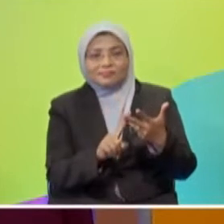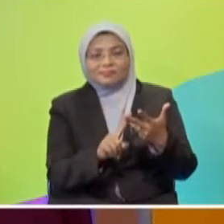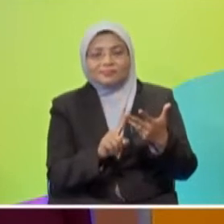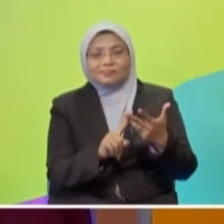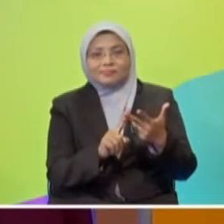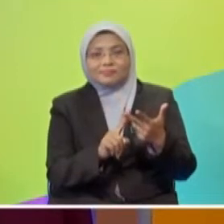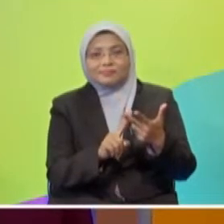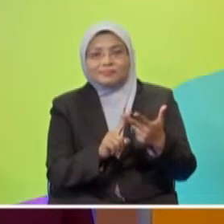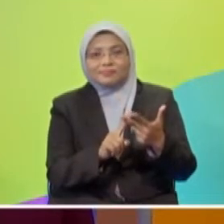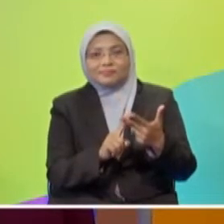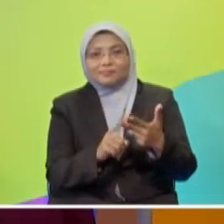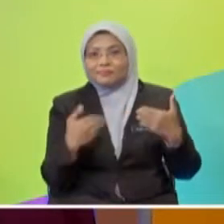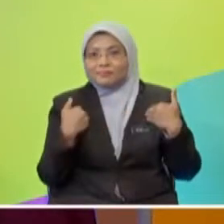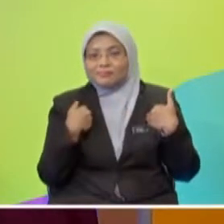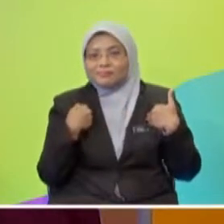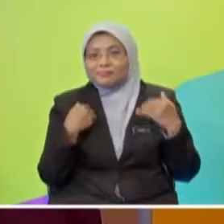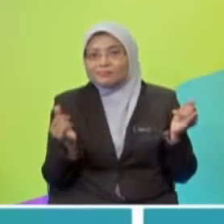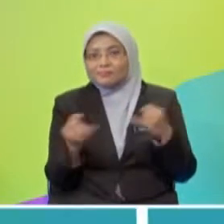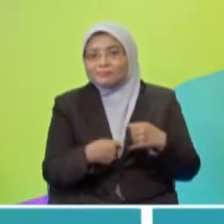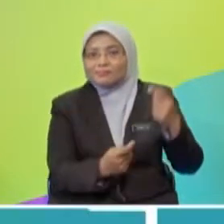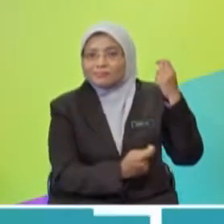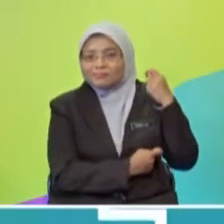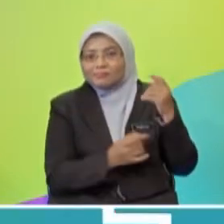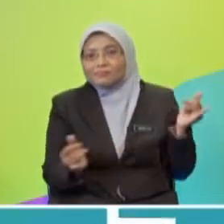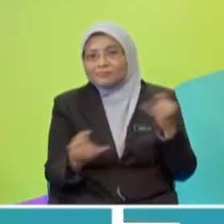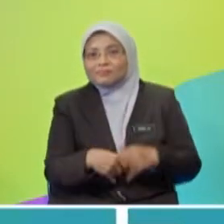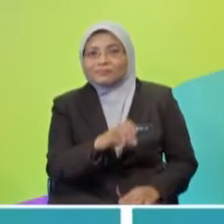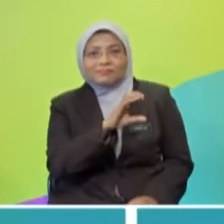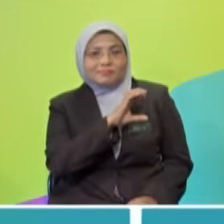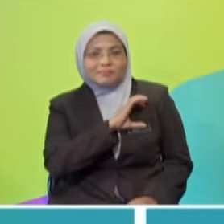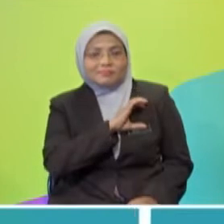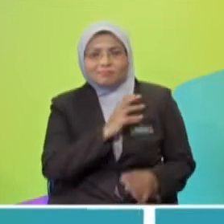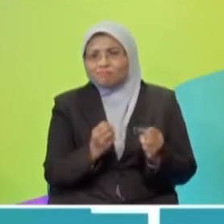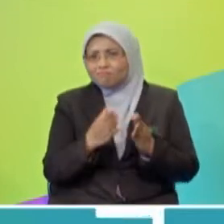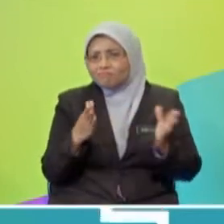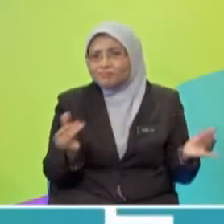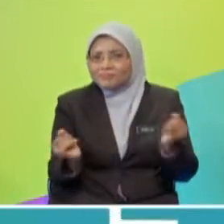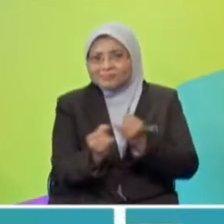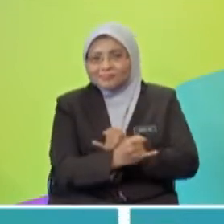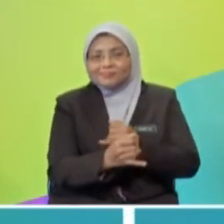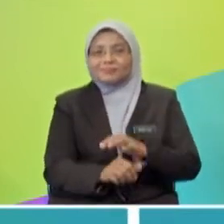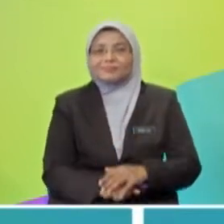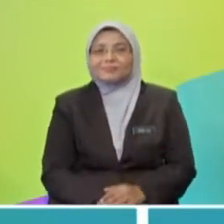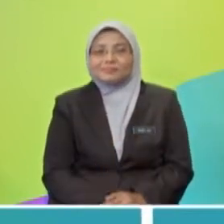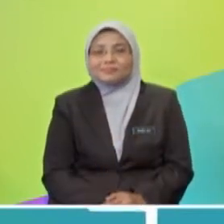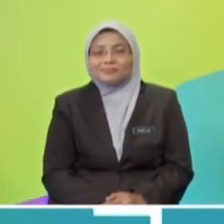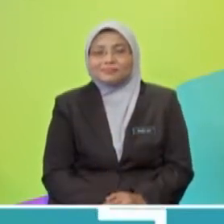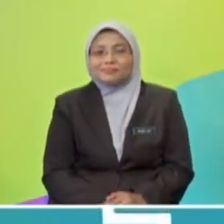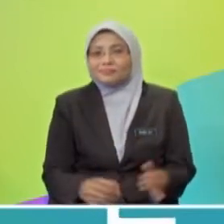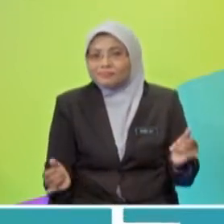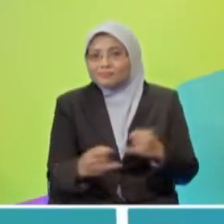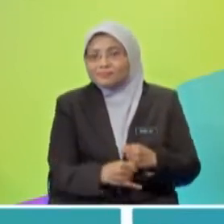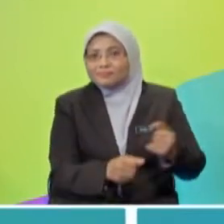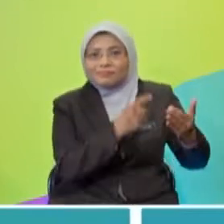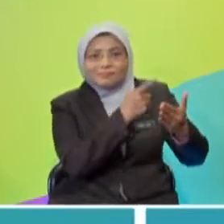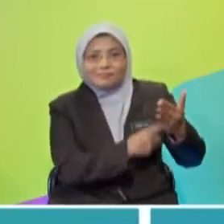politik yang ketiga menumbuhkan jabatan centere jabatan politis sampainya jabatannya yakin avana.id semuanya aja Batak percukaian